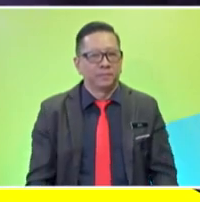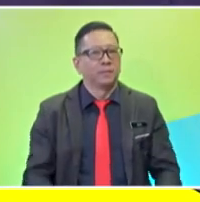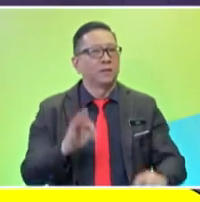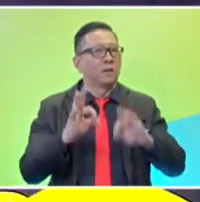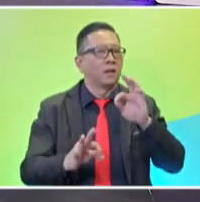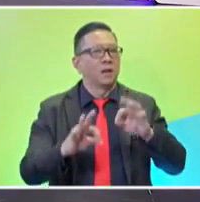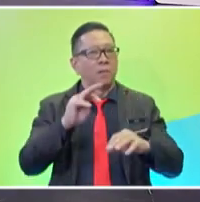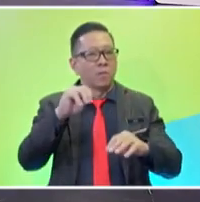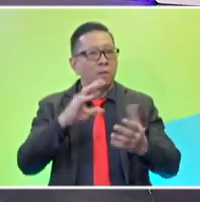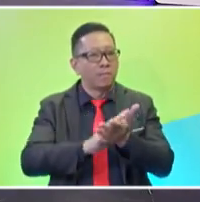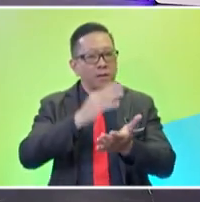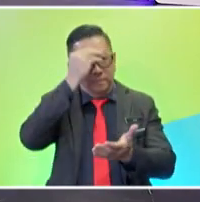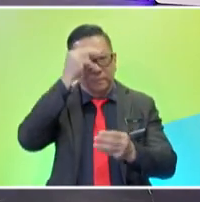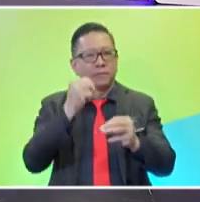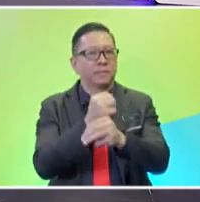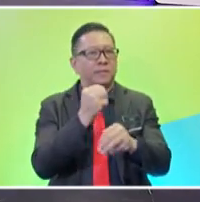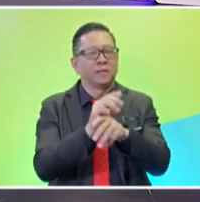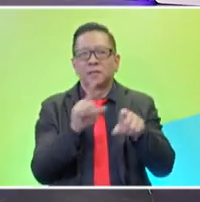belajar juga